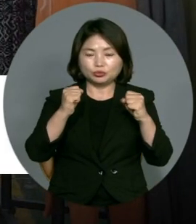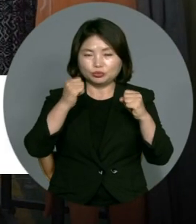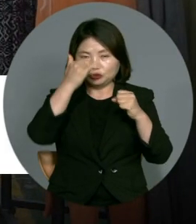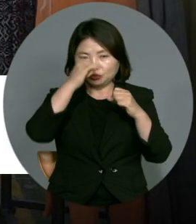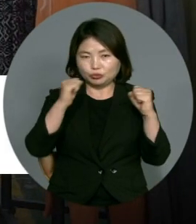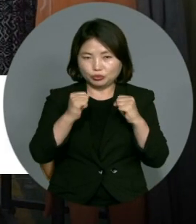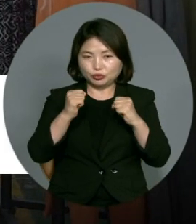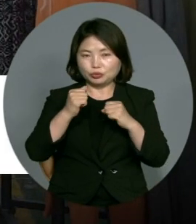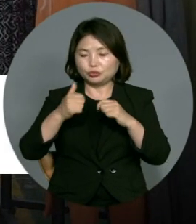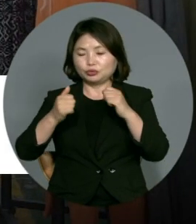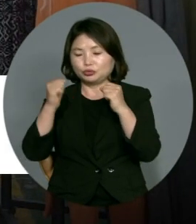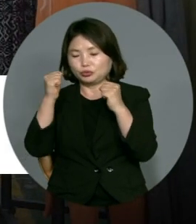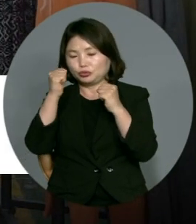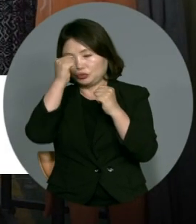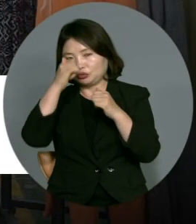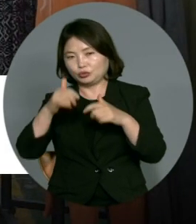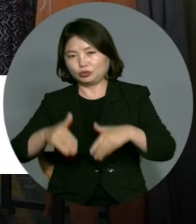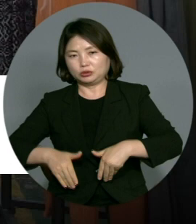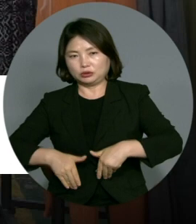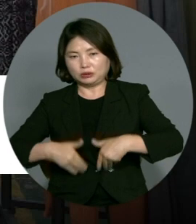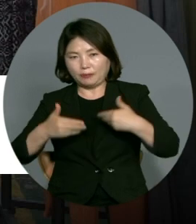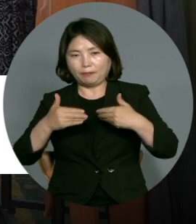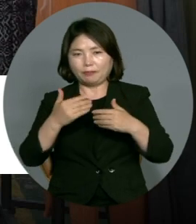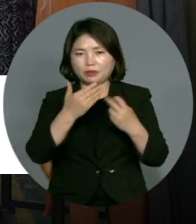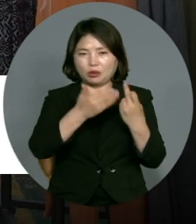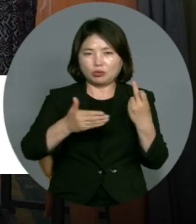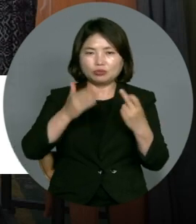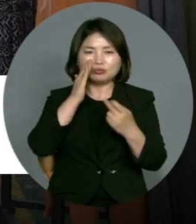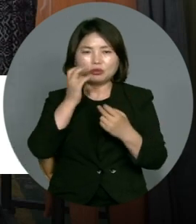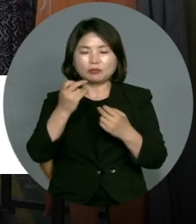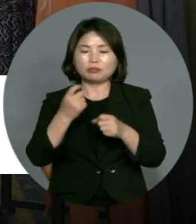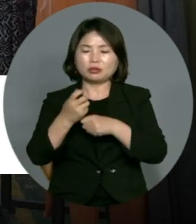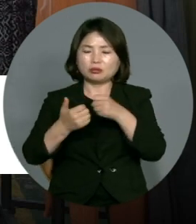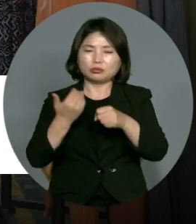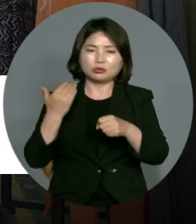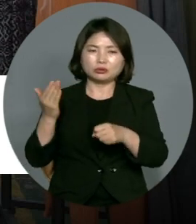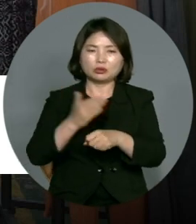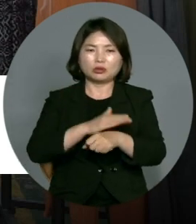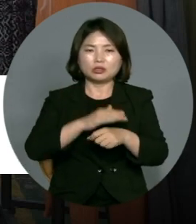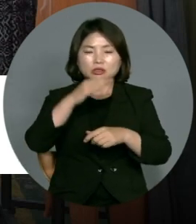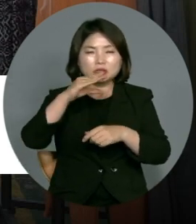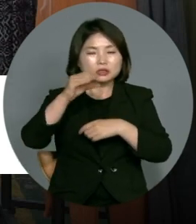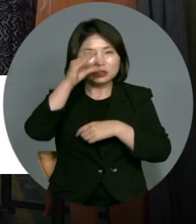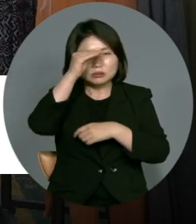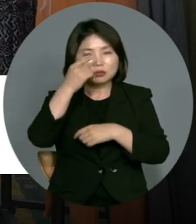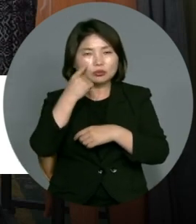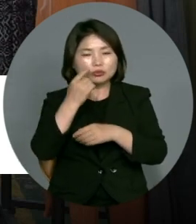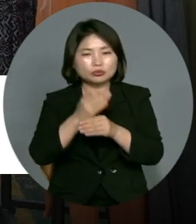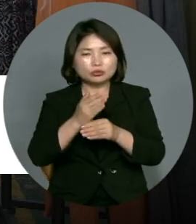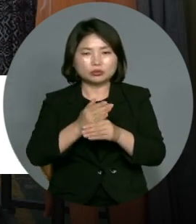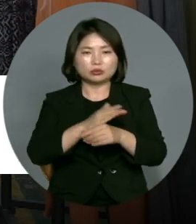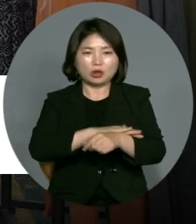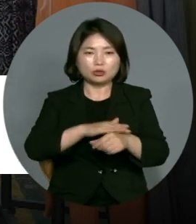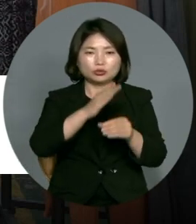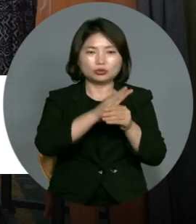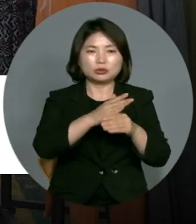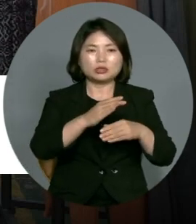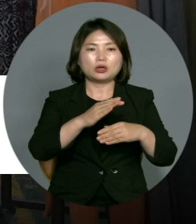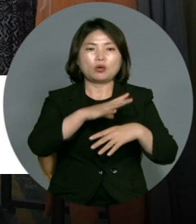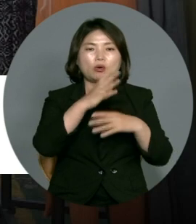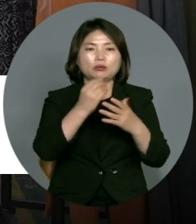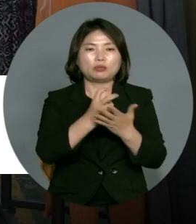울산 이래 해가지고 그 몇 년 전부터 시범적으로 하고 있는데 잘 되고 있어요. 그게 네. 조례를 완전 해제했는 게 아니고